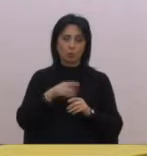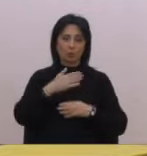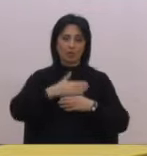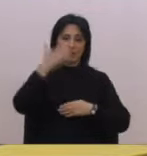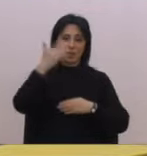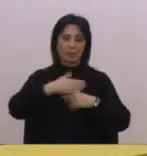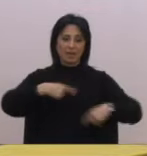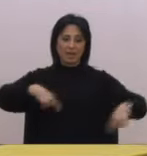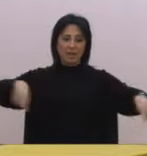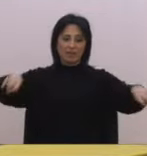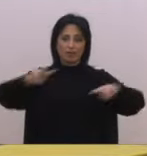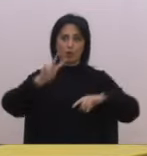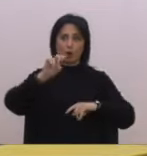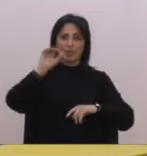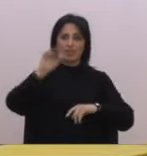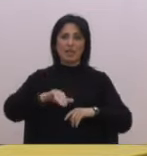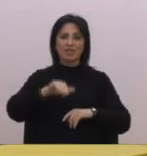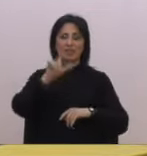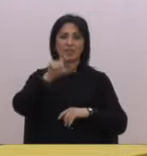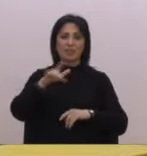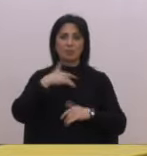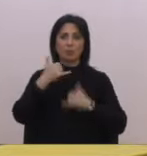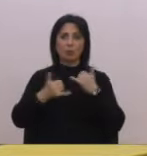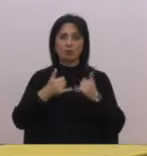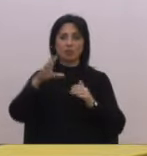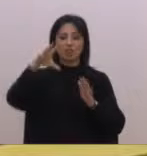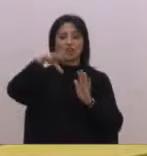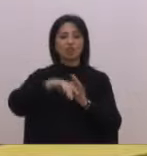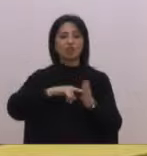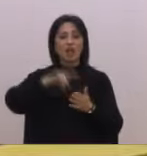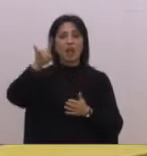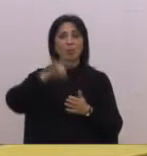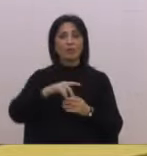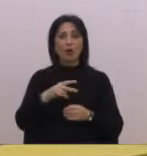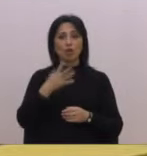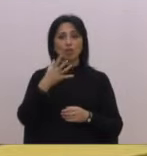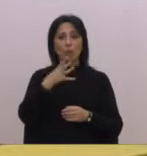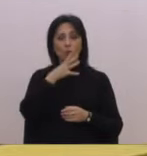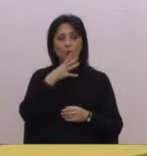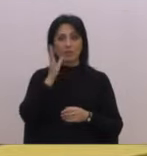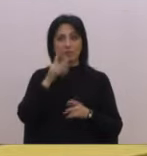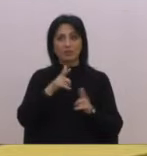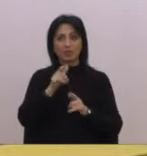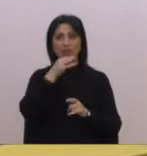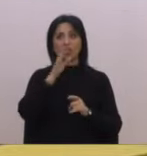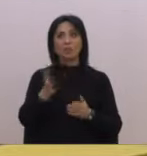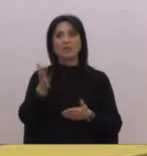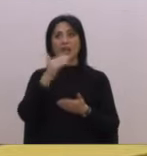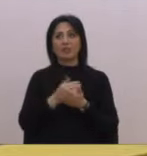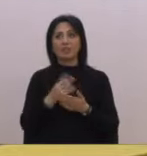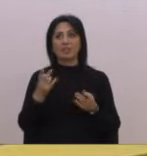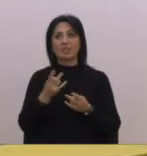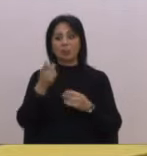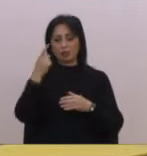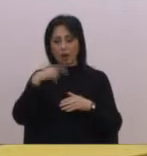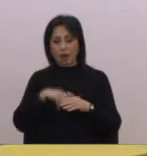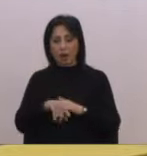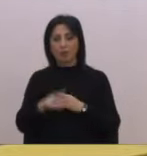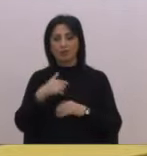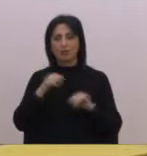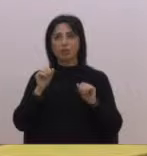რომელიც 200,000 მგზავრს მოემსახურება. Შვიდაფრენების აეროპორტი 25 წელს იქნება მზად. Შემდეგ ეტაპზე საჭიროებიდან გამომდინარე,